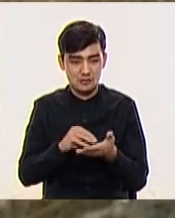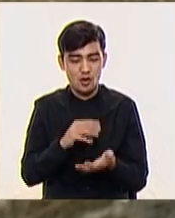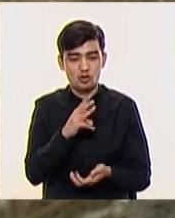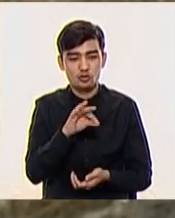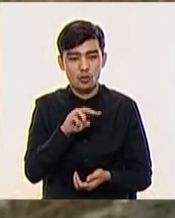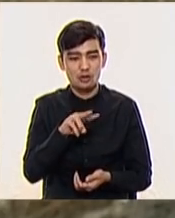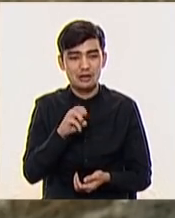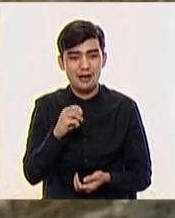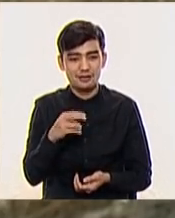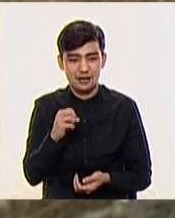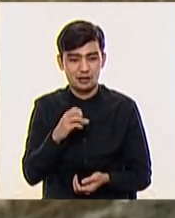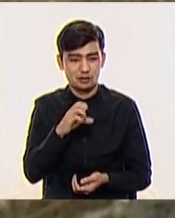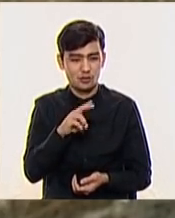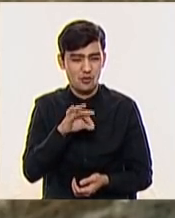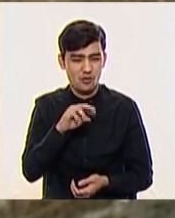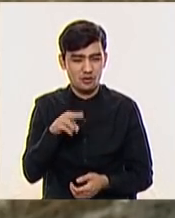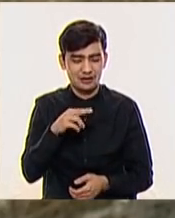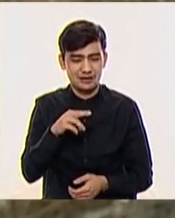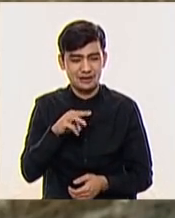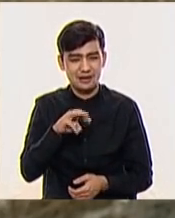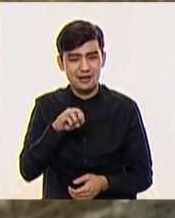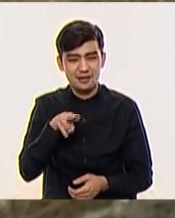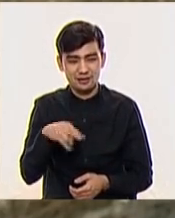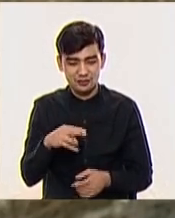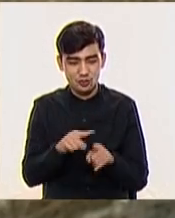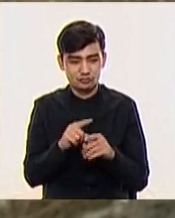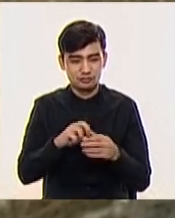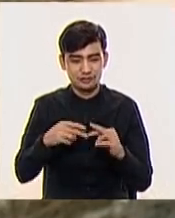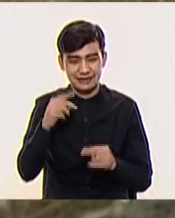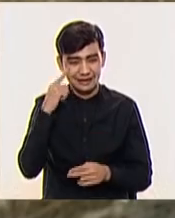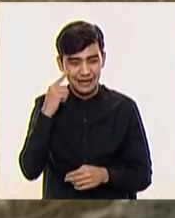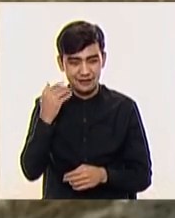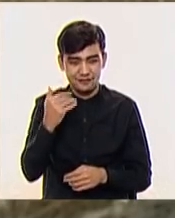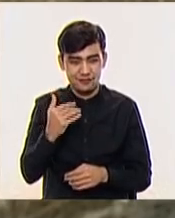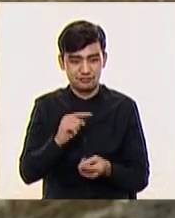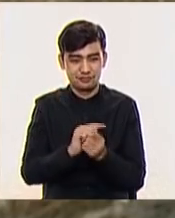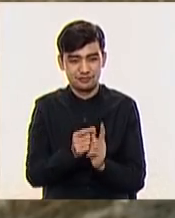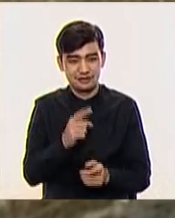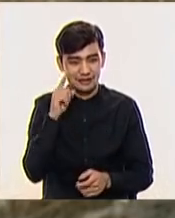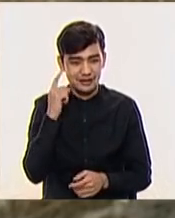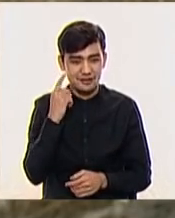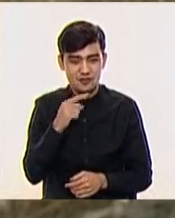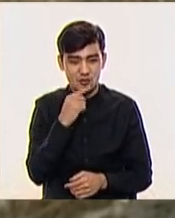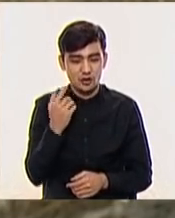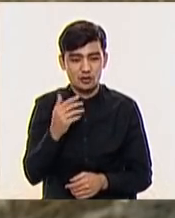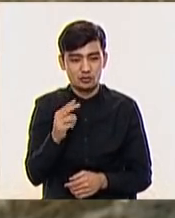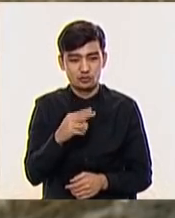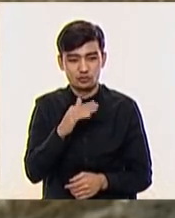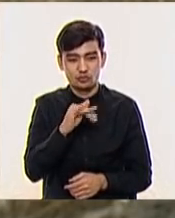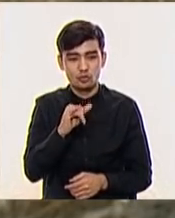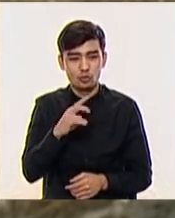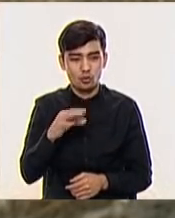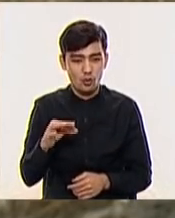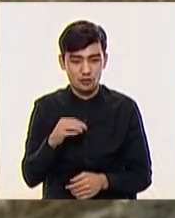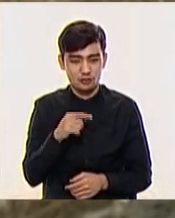Шотландияны Скотланд деп жазайық онда. Скотланд. Қытай мемлекеті тұр, Қытай деген орысшадан отырған ғой. Ол Джунго болу керек онда.